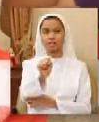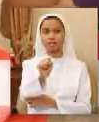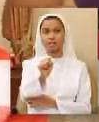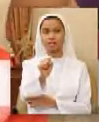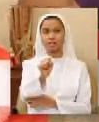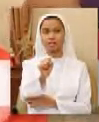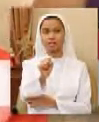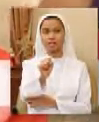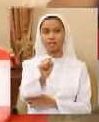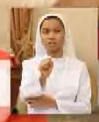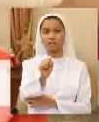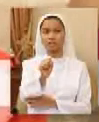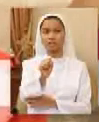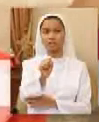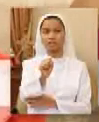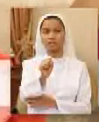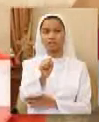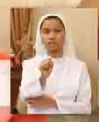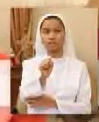Eduardo.